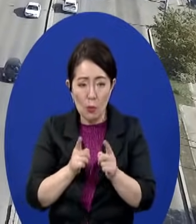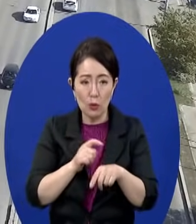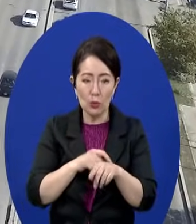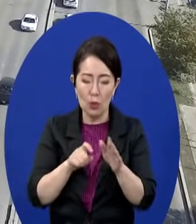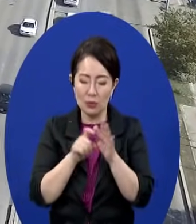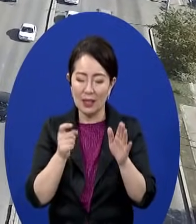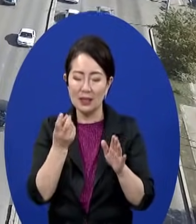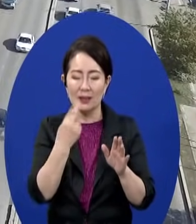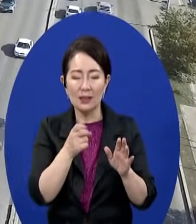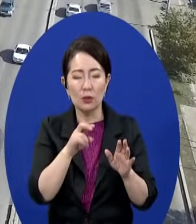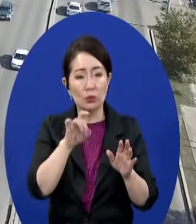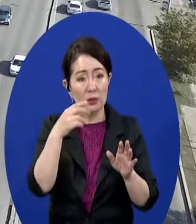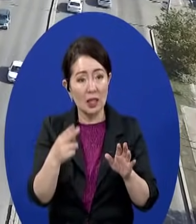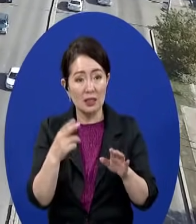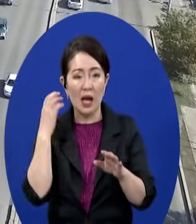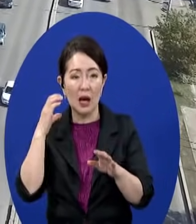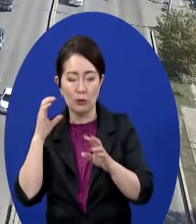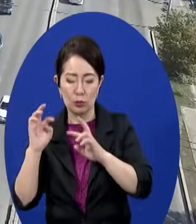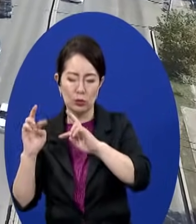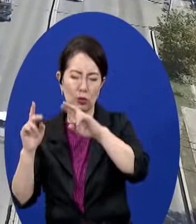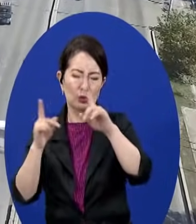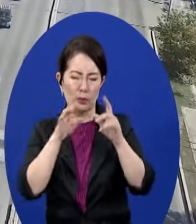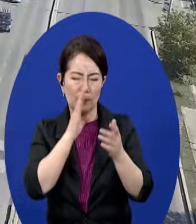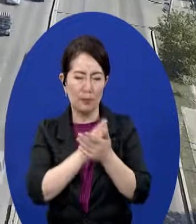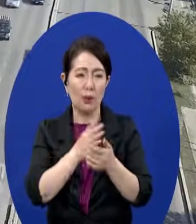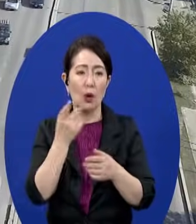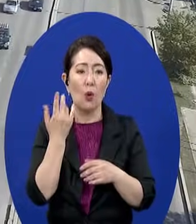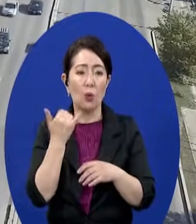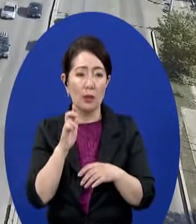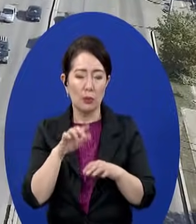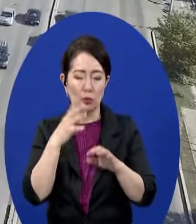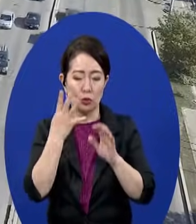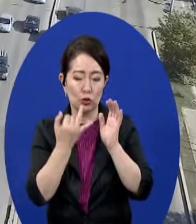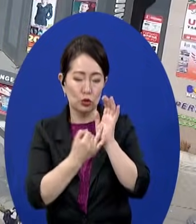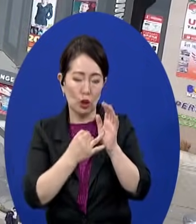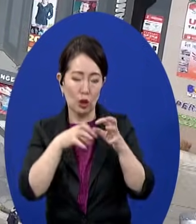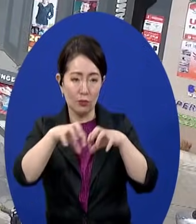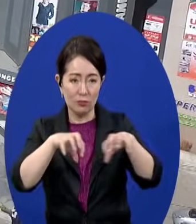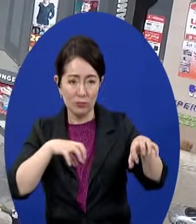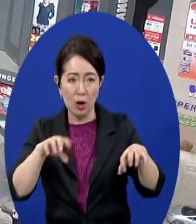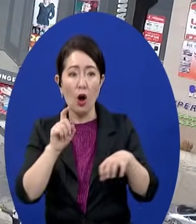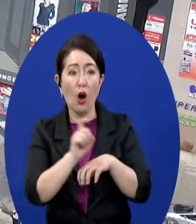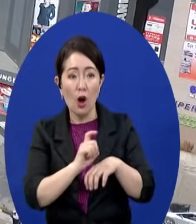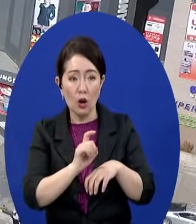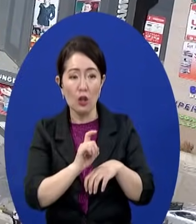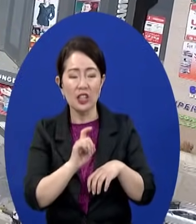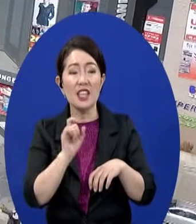үтэц нийтийн тээврийн салбарт өөрчлөлт хийх юм байна. Хотыг 47 нэгж хороолол гэж хуваасан, 29 нь нэгж дээр нь нин дараа өөрчлөлт